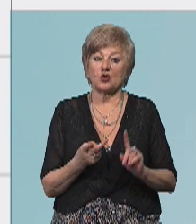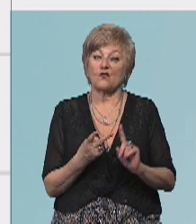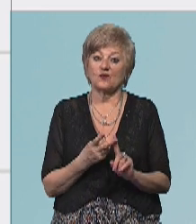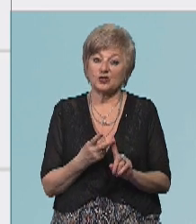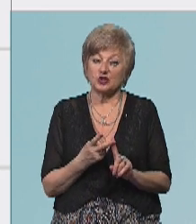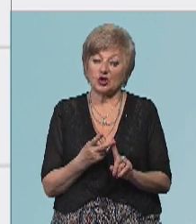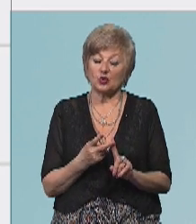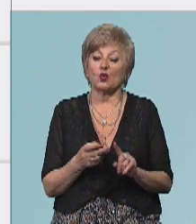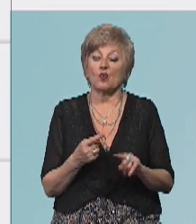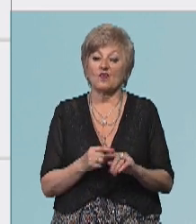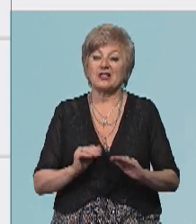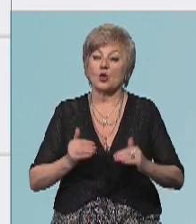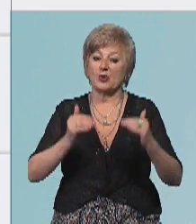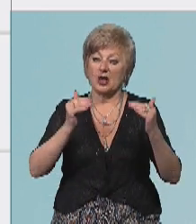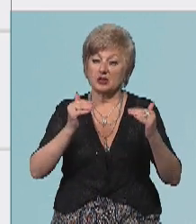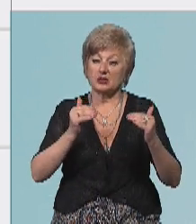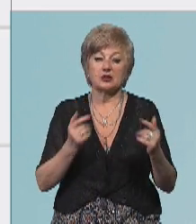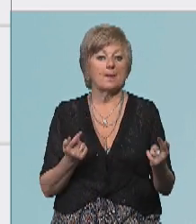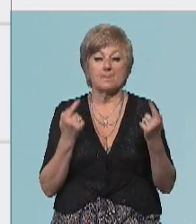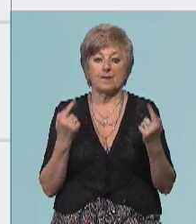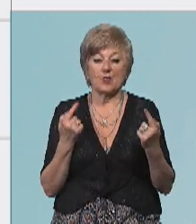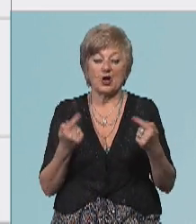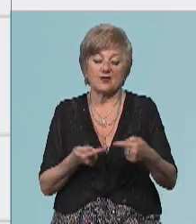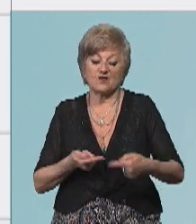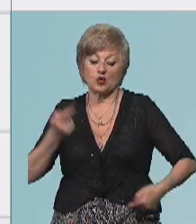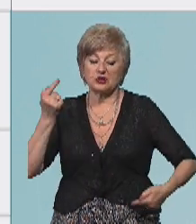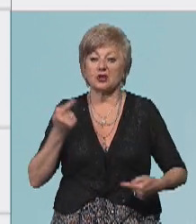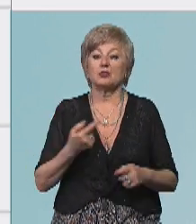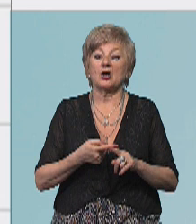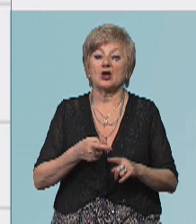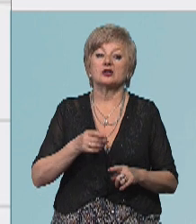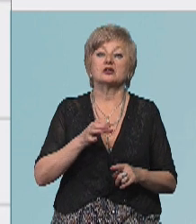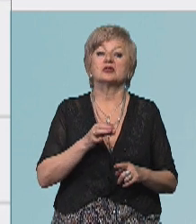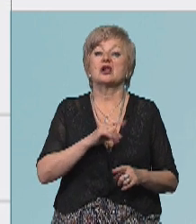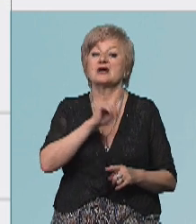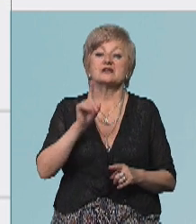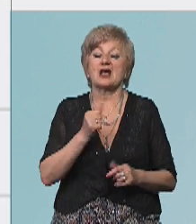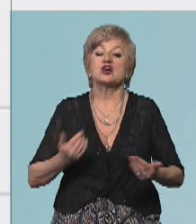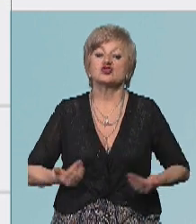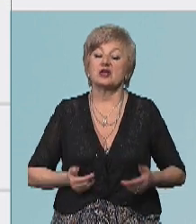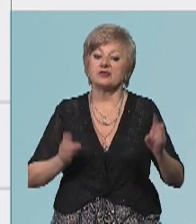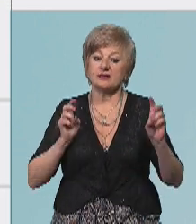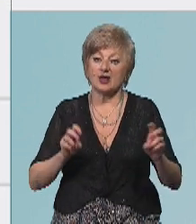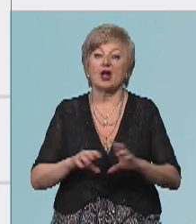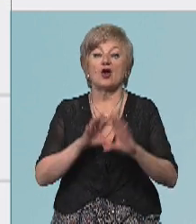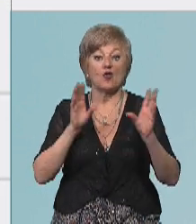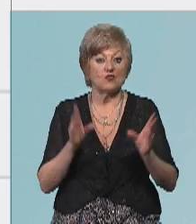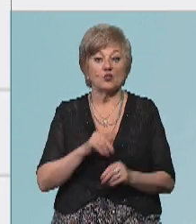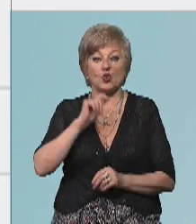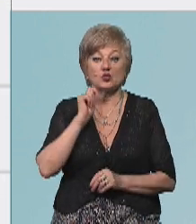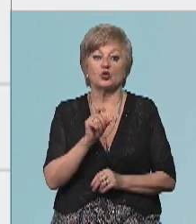Другою в цьому рейтингу з величезним відривом іде опозиційна платформа «За життя». В цілому по Україні